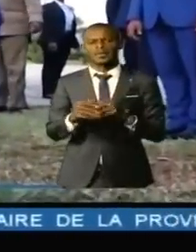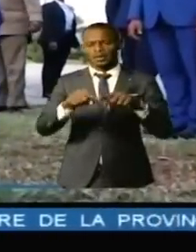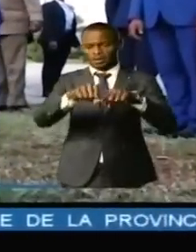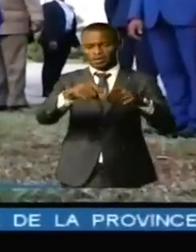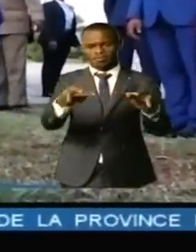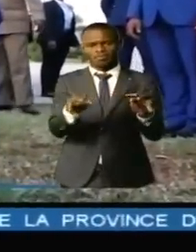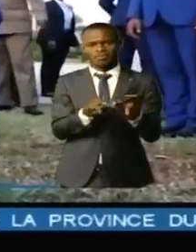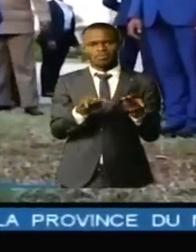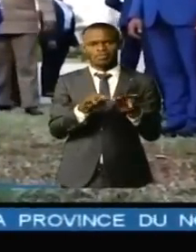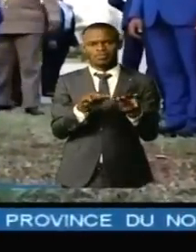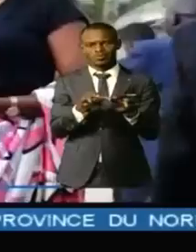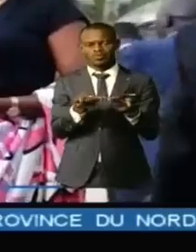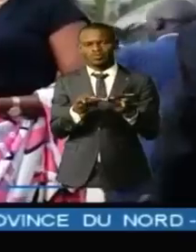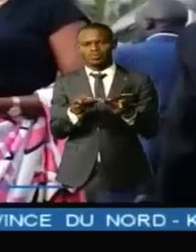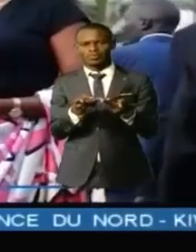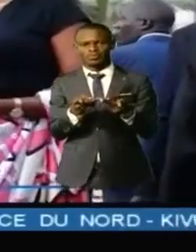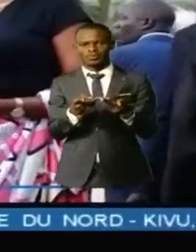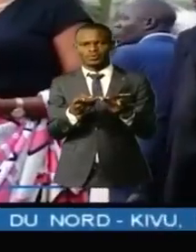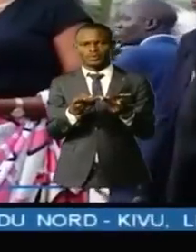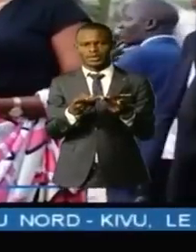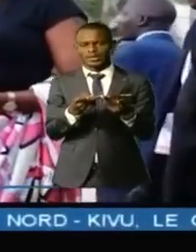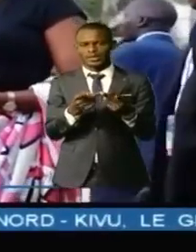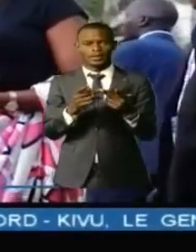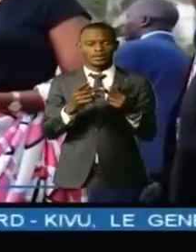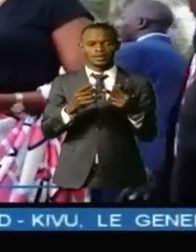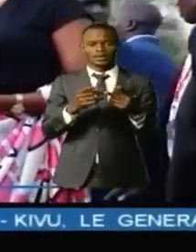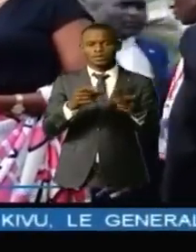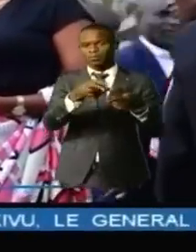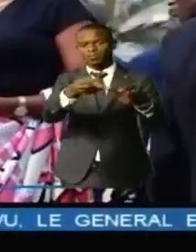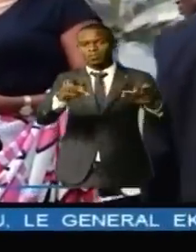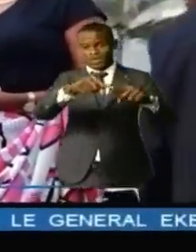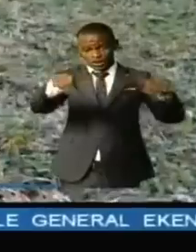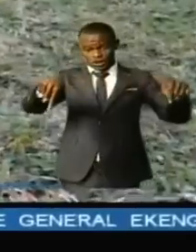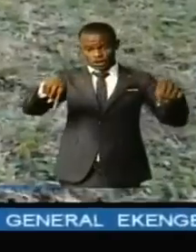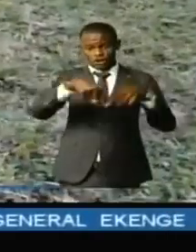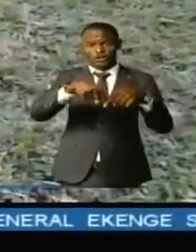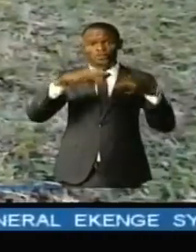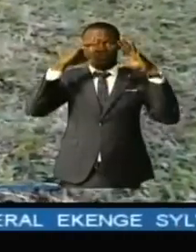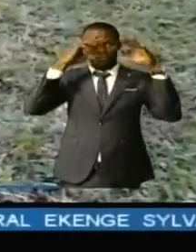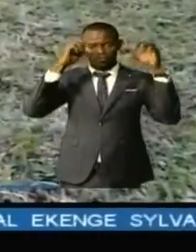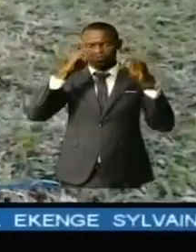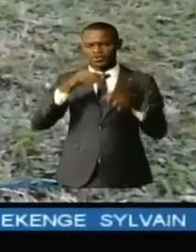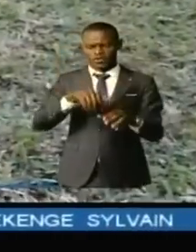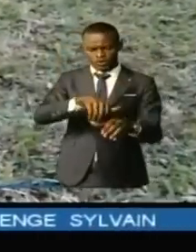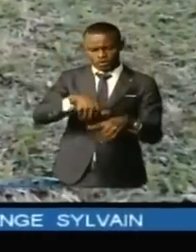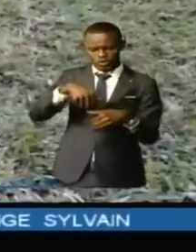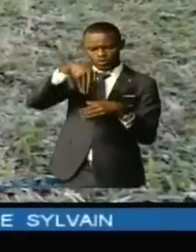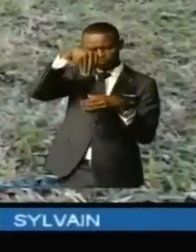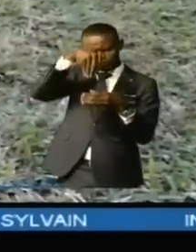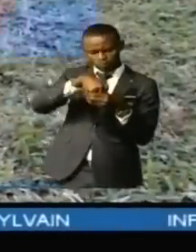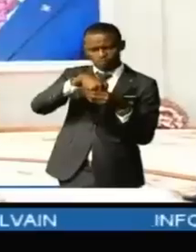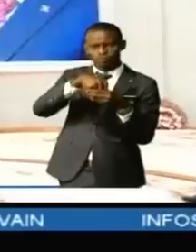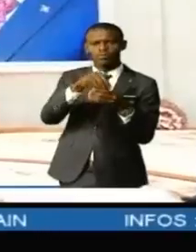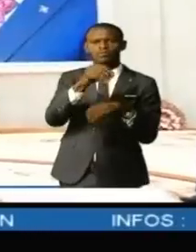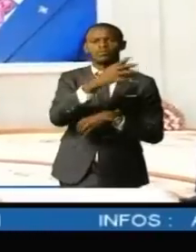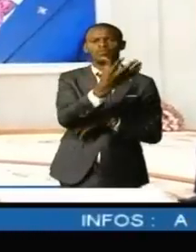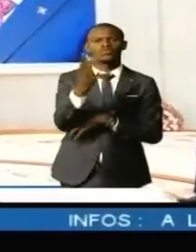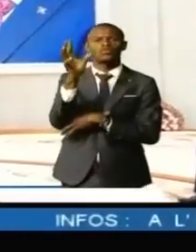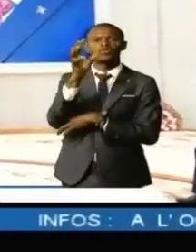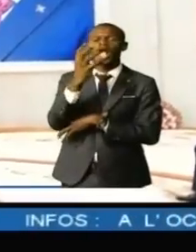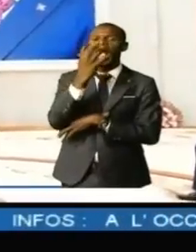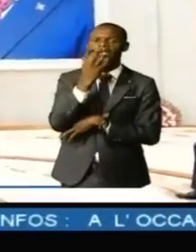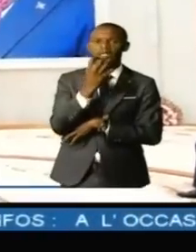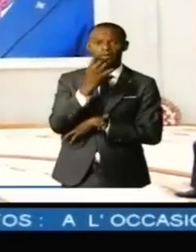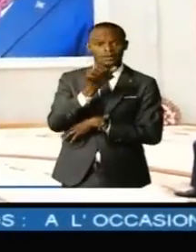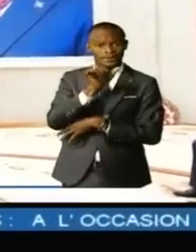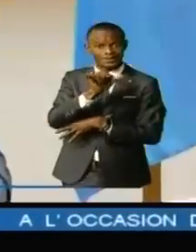un manguier, symbolisant le raffermissement des liens d'amitié et de fraternité entre les peuples burundais et congolais. Il